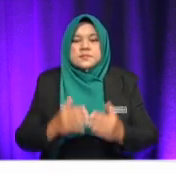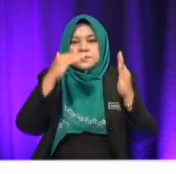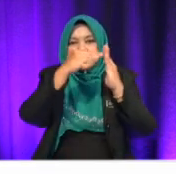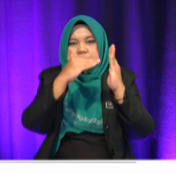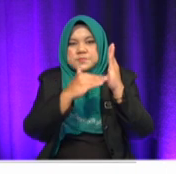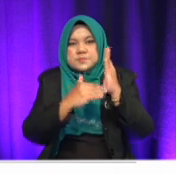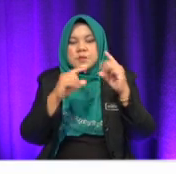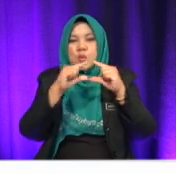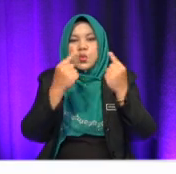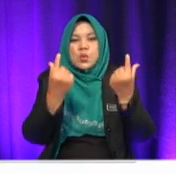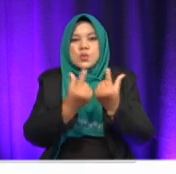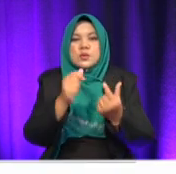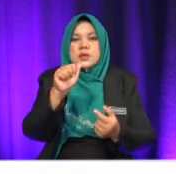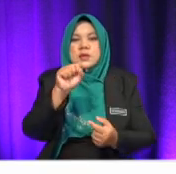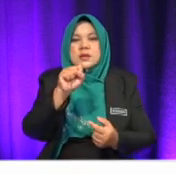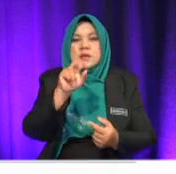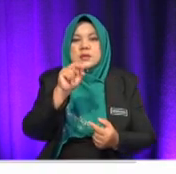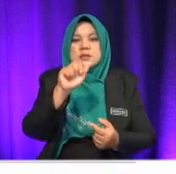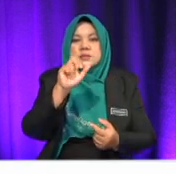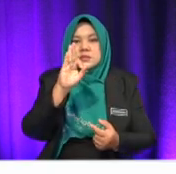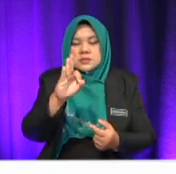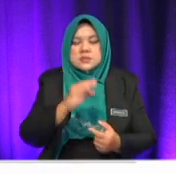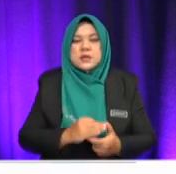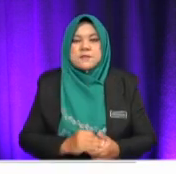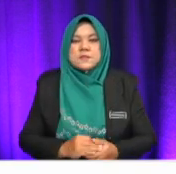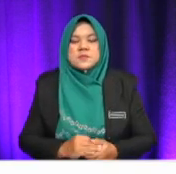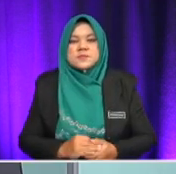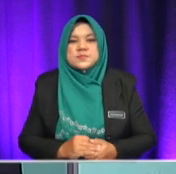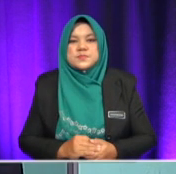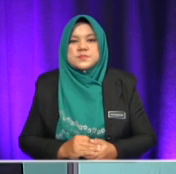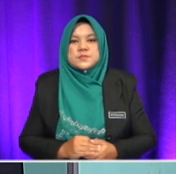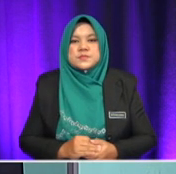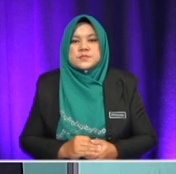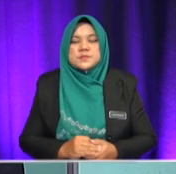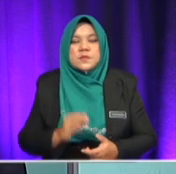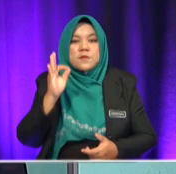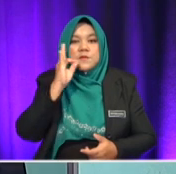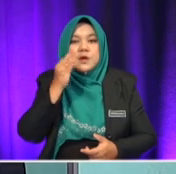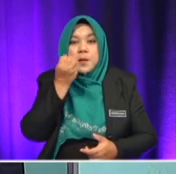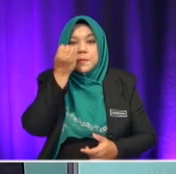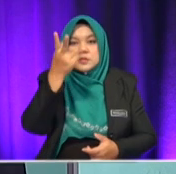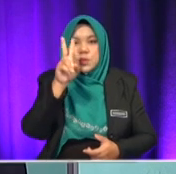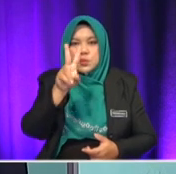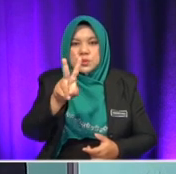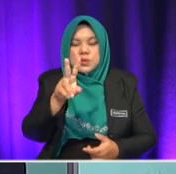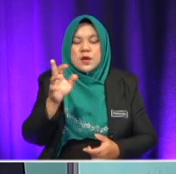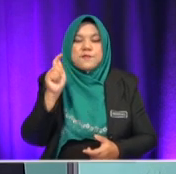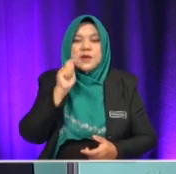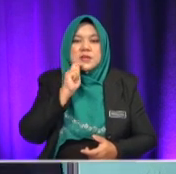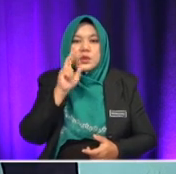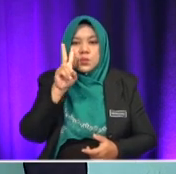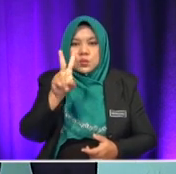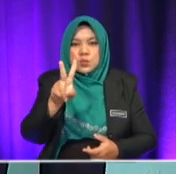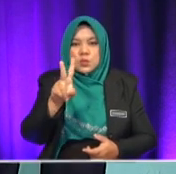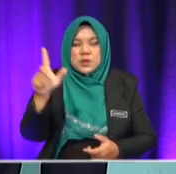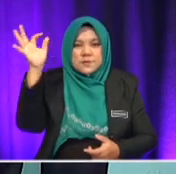8 golongan asnaf penerima zakat yang minta dua dua dua dua dua Nah parah sebuah dua Fatin 2 Lukman dua Faiz